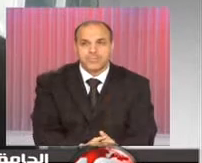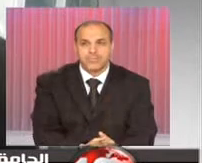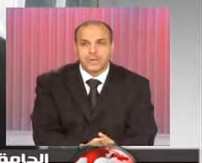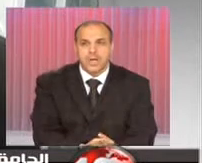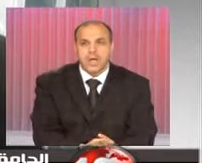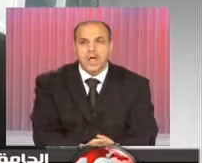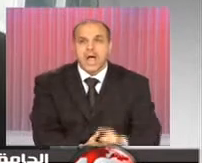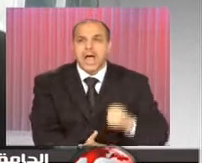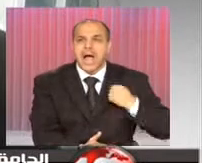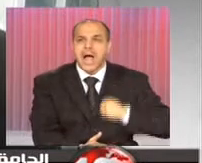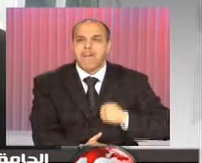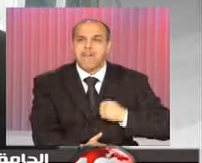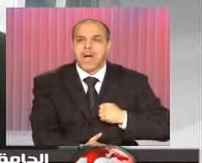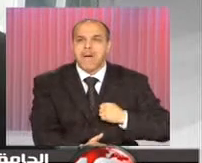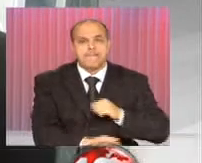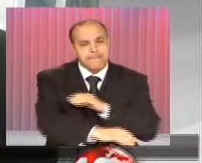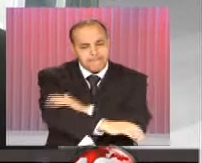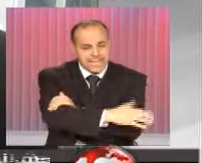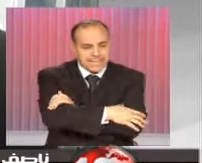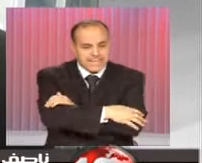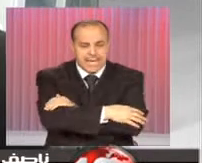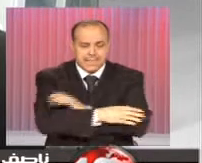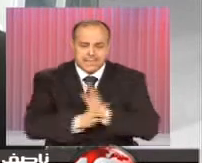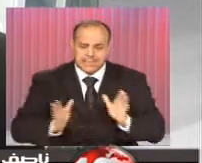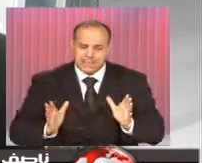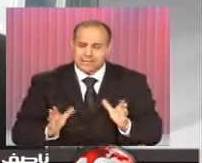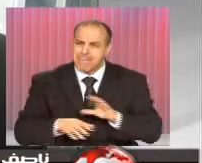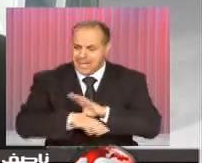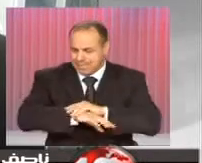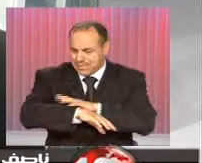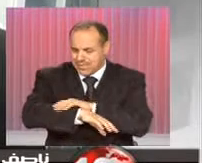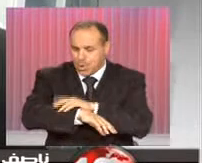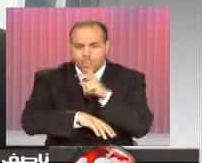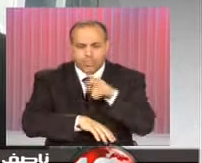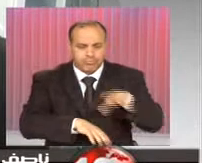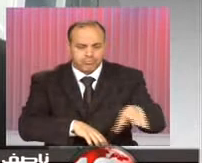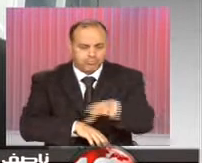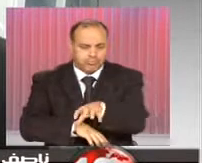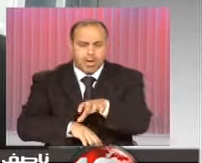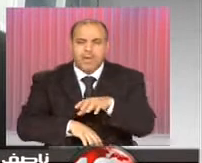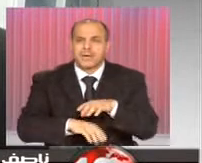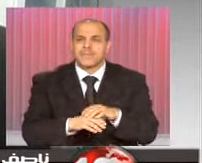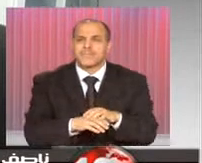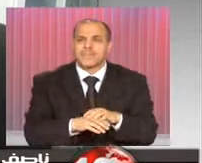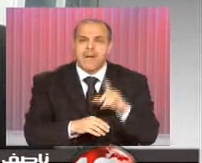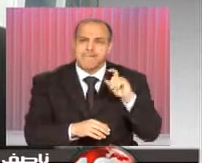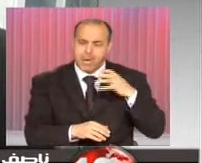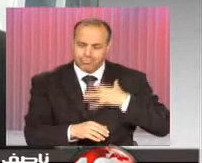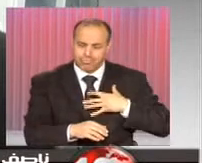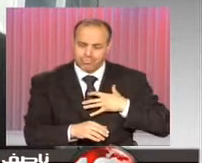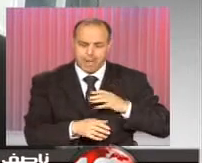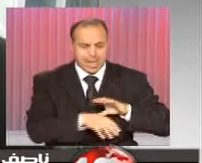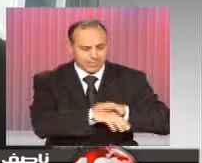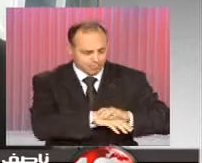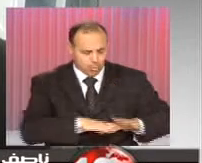حمام يعمل مساج جاكوزي على زوز مناطق في الظهر معناها وفي